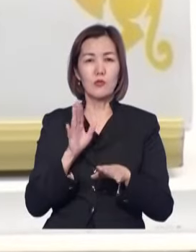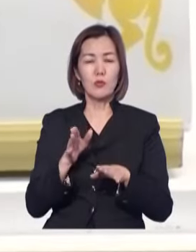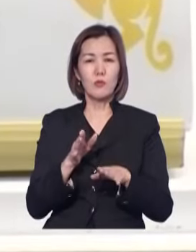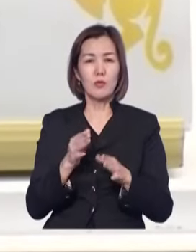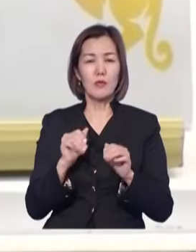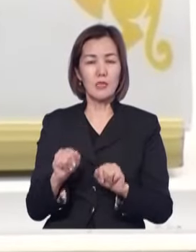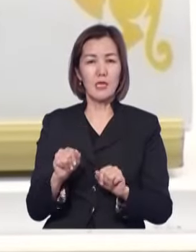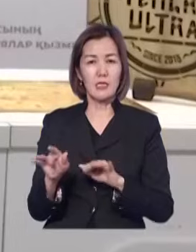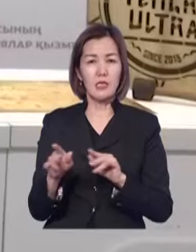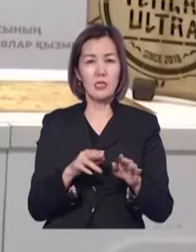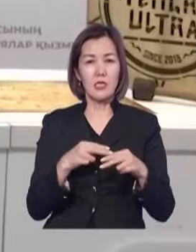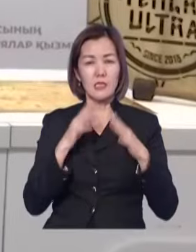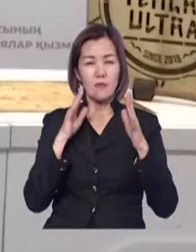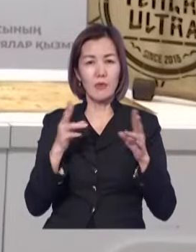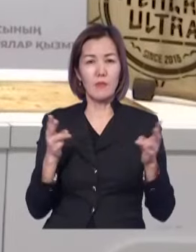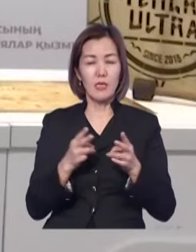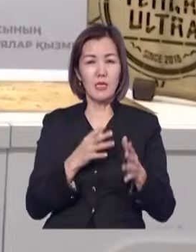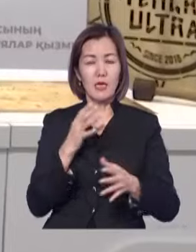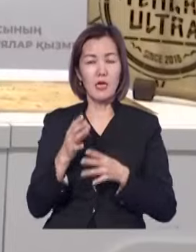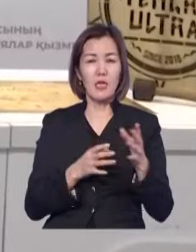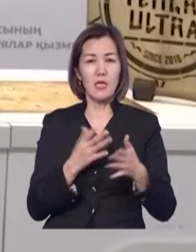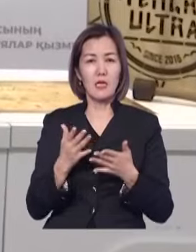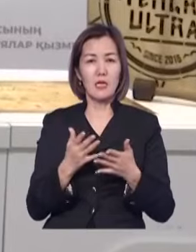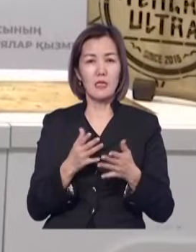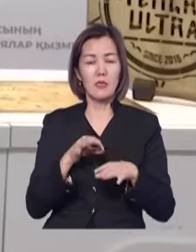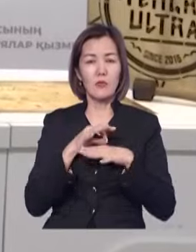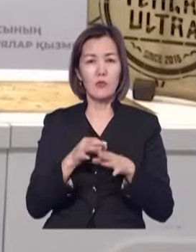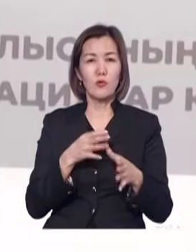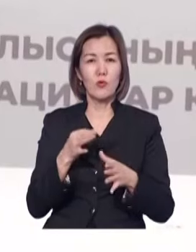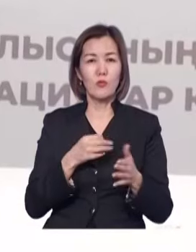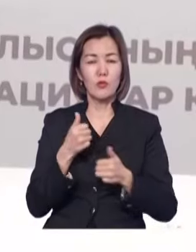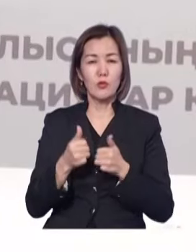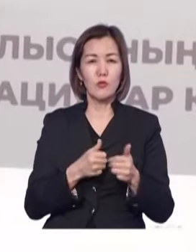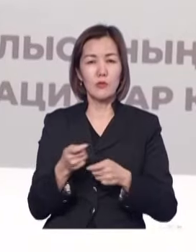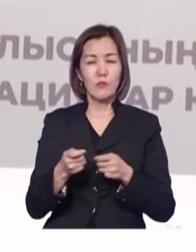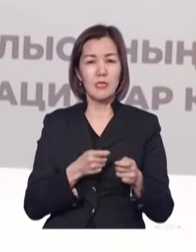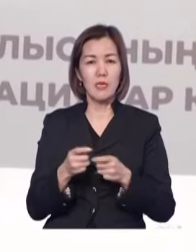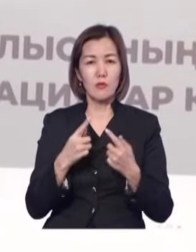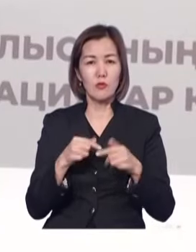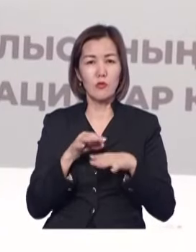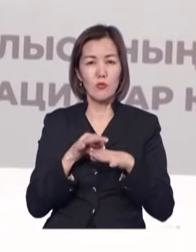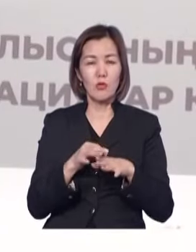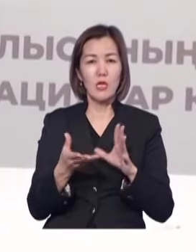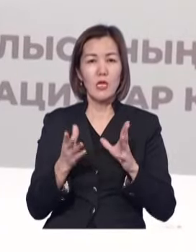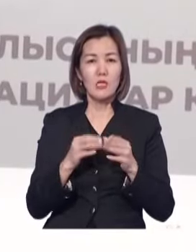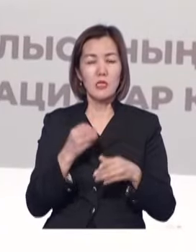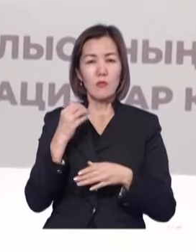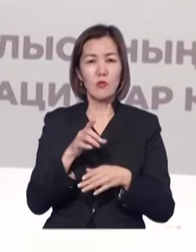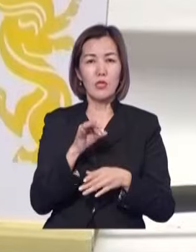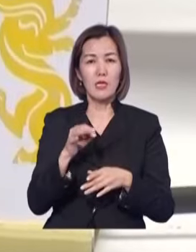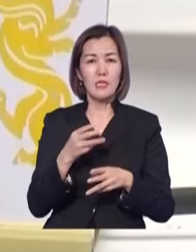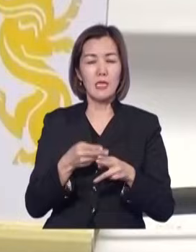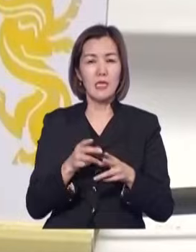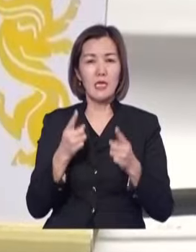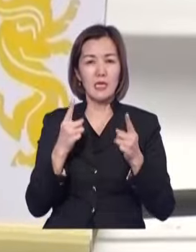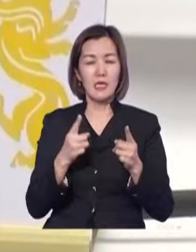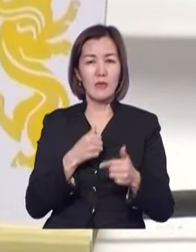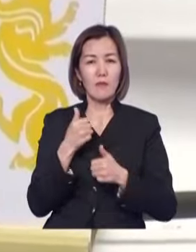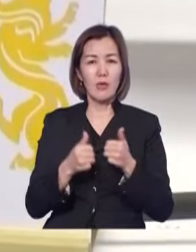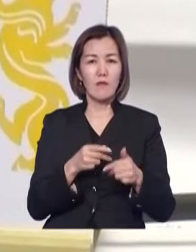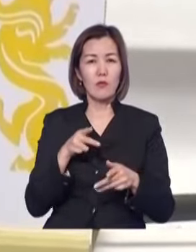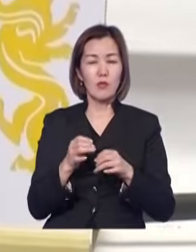сақтық шараларына да аса мән берілген. Халықаралық марафонның өтуіне облыстық туризм басқармасы ұйытқы болған. Жалпы орталық Азиядағы ең ірі